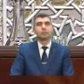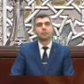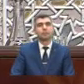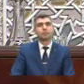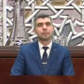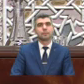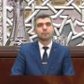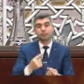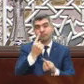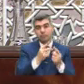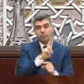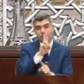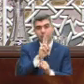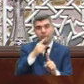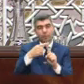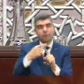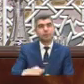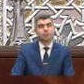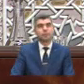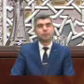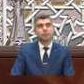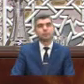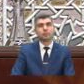هل من تعقيب اضافي؟